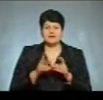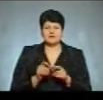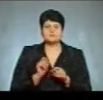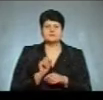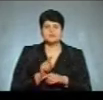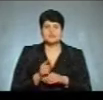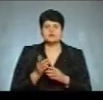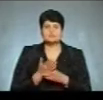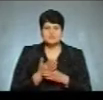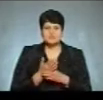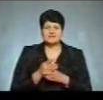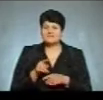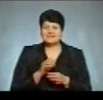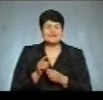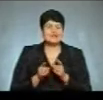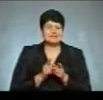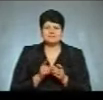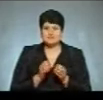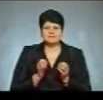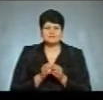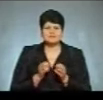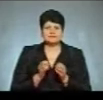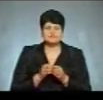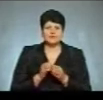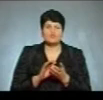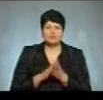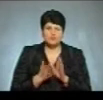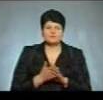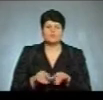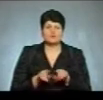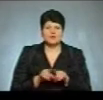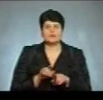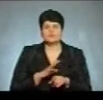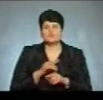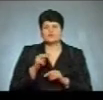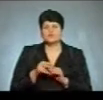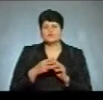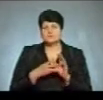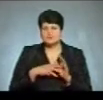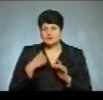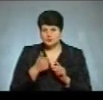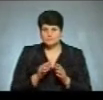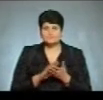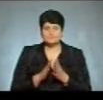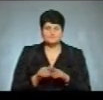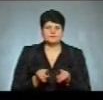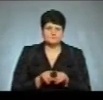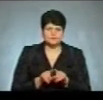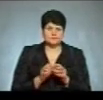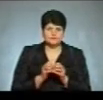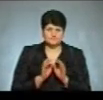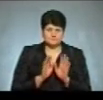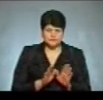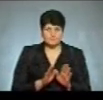призначення субсидій, він є не змінився. Тобто ті умови, які були у 2018 році, вони залишилися і сьогодні.